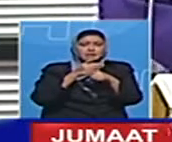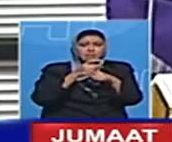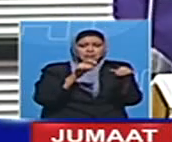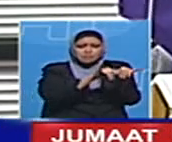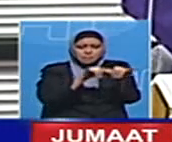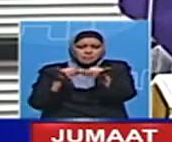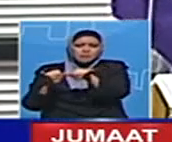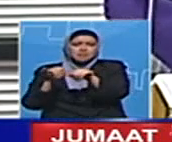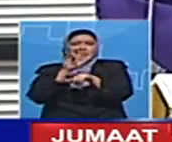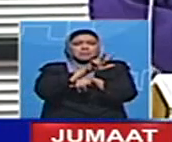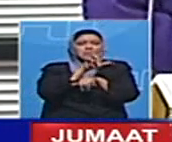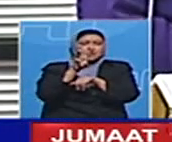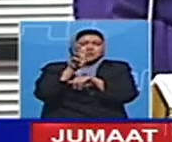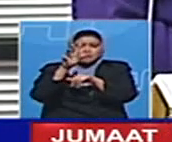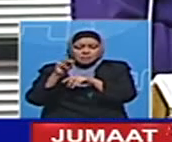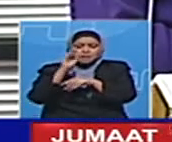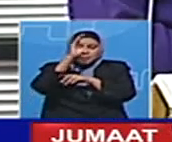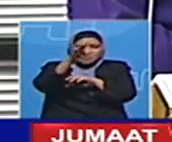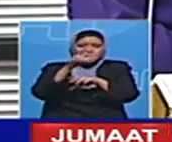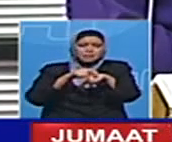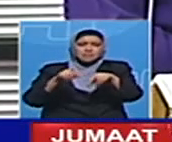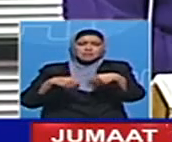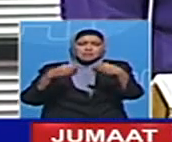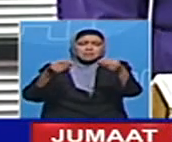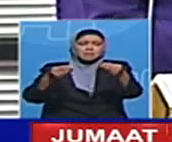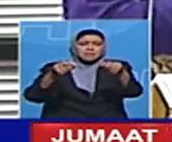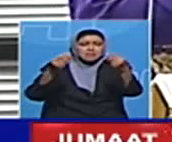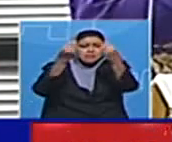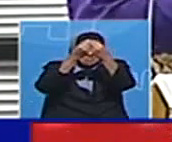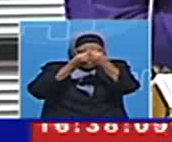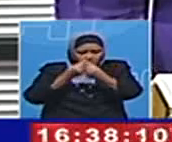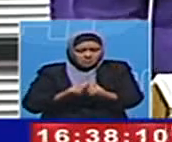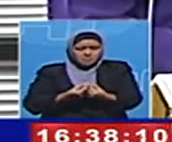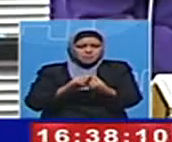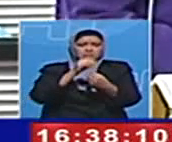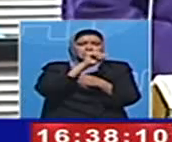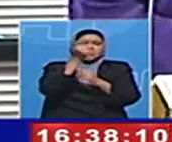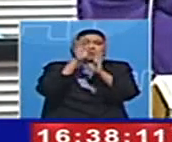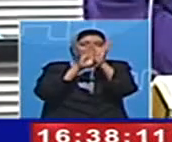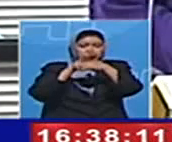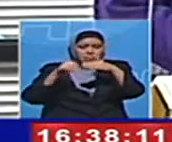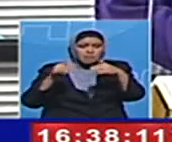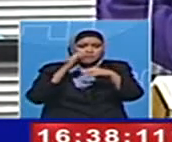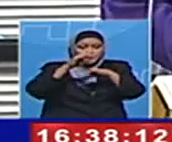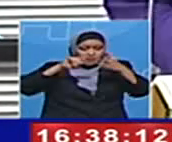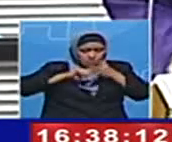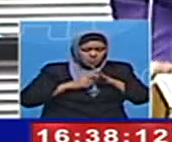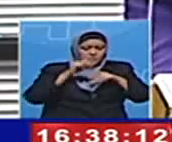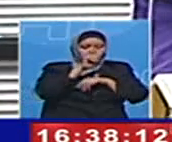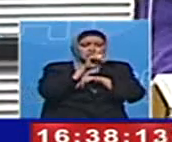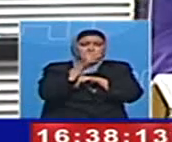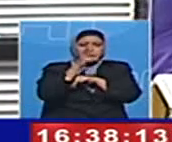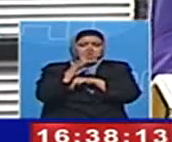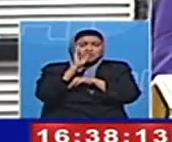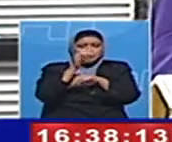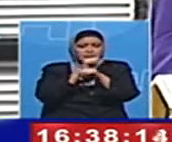2 juta penduduk dengan anggaran kos pembinaan rm10 bilion ia mula dibina pada tahun 2016 dan siap pada